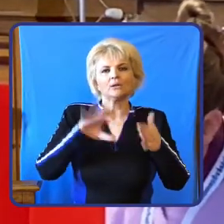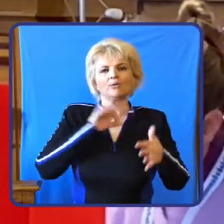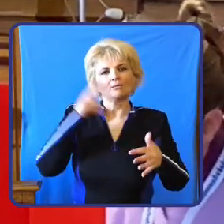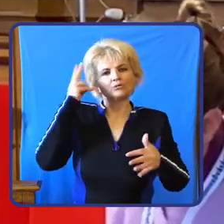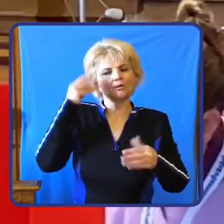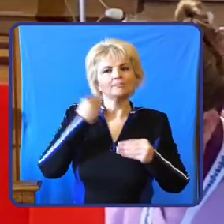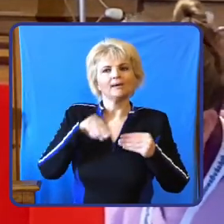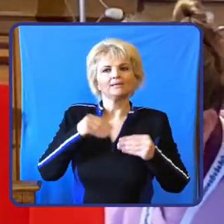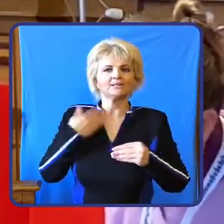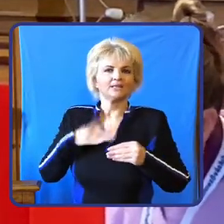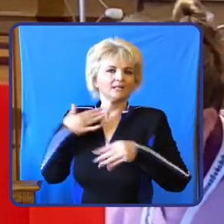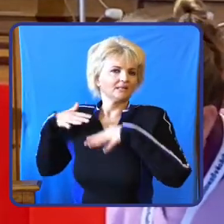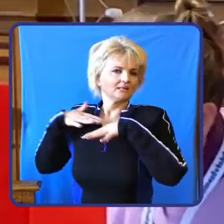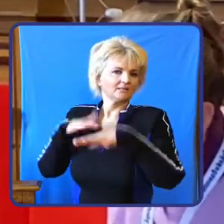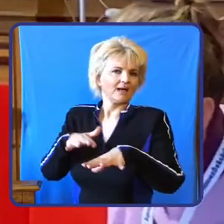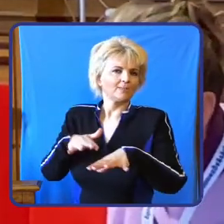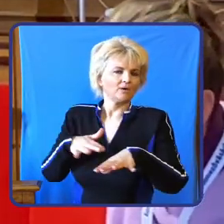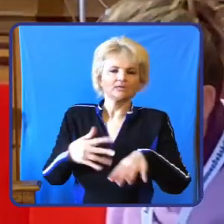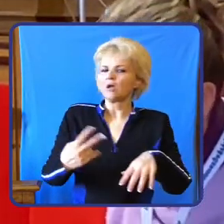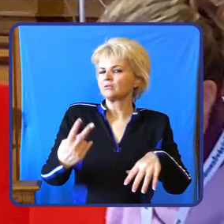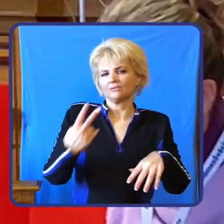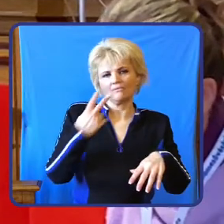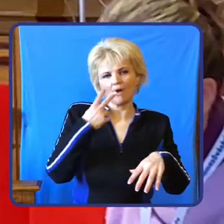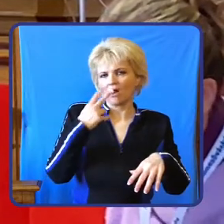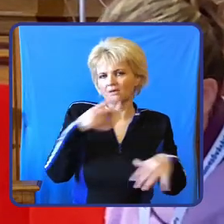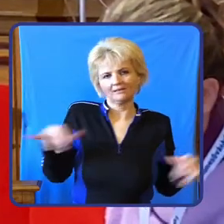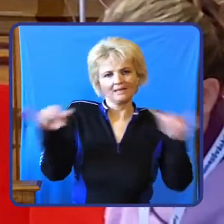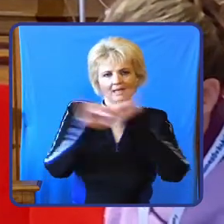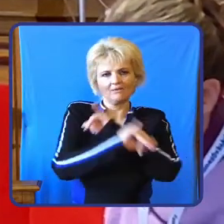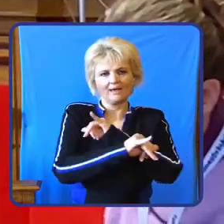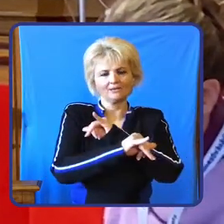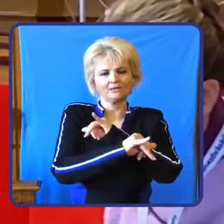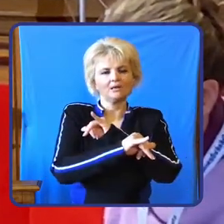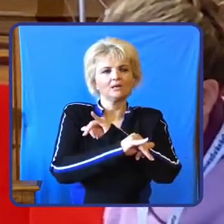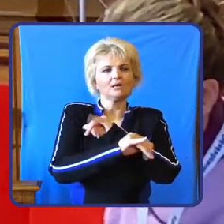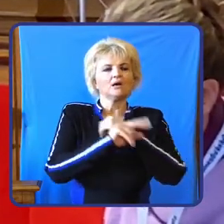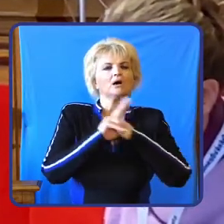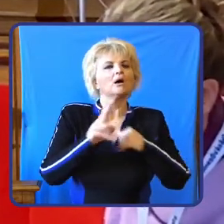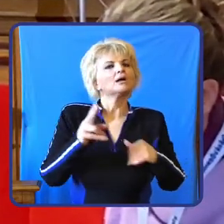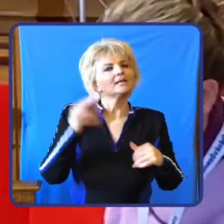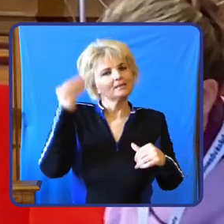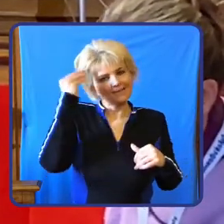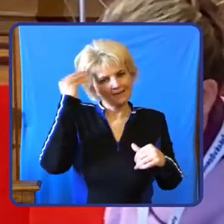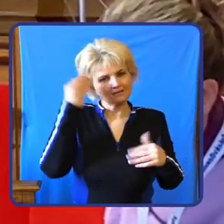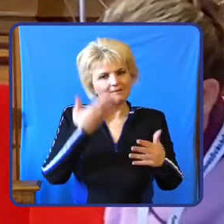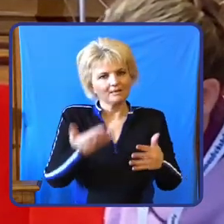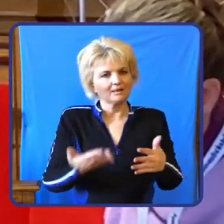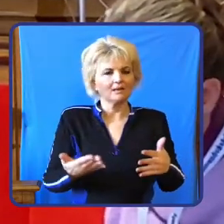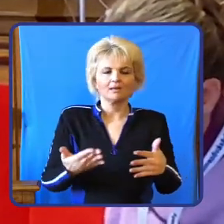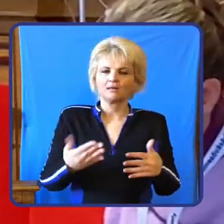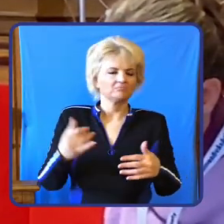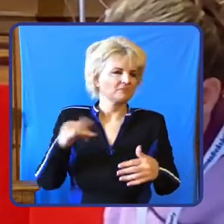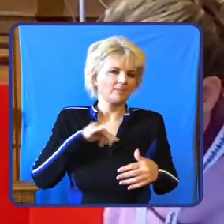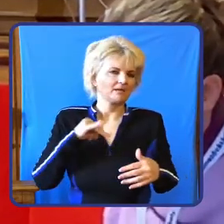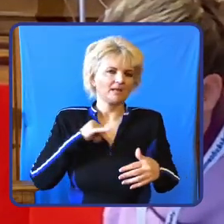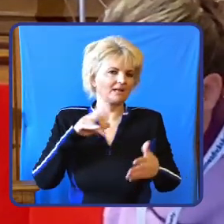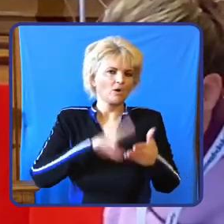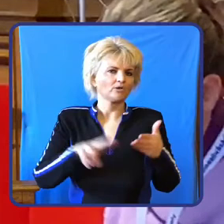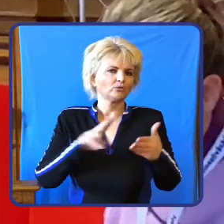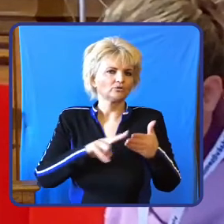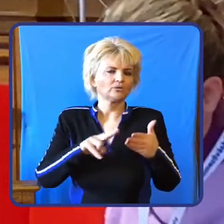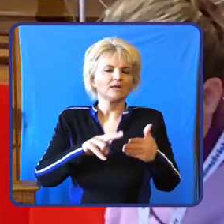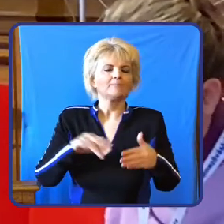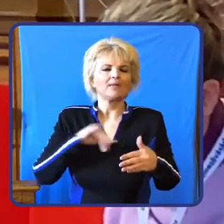őt megtámadni, bántani, az vakvágányon halad. Én azt gondolom, hogy egyértelmű, aki ki tud nézni a körfalon túlra, nem érdeke a